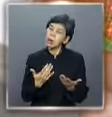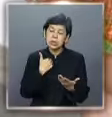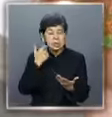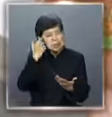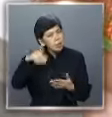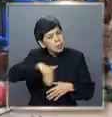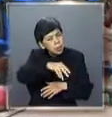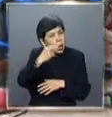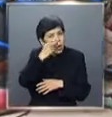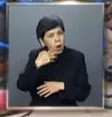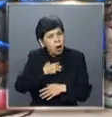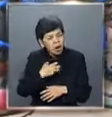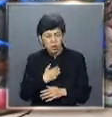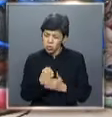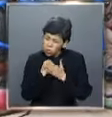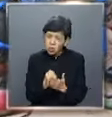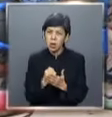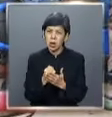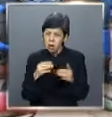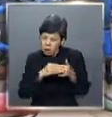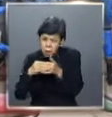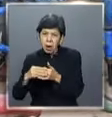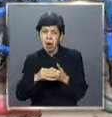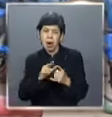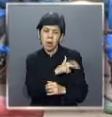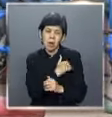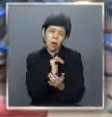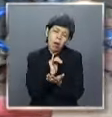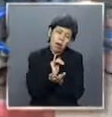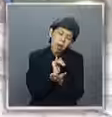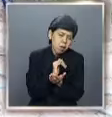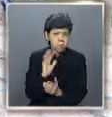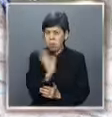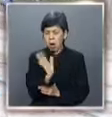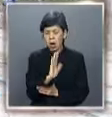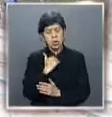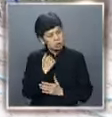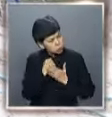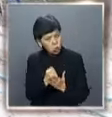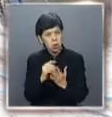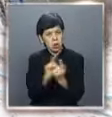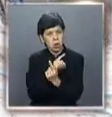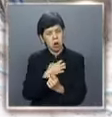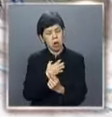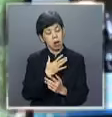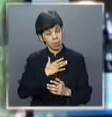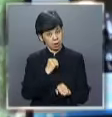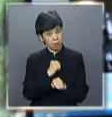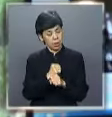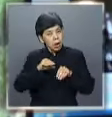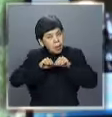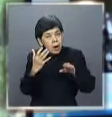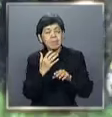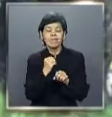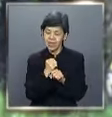ะบอกให้ทุกคนได้รู้ว่ามันต้องช่วยกันพาไปหาหมอนะไม่ใช่เขานอนโทรมอยู่อย่างเงี้ยเราก็รู้ว่าเออมันเป็นงานที่แบบเราสามาร